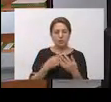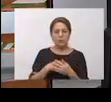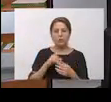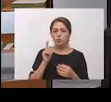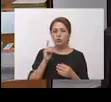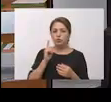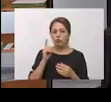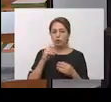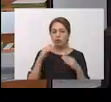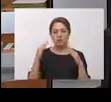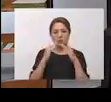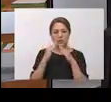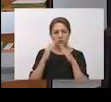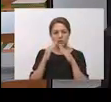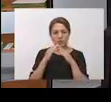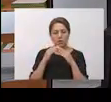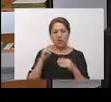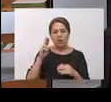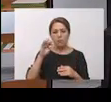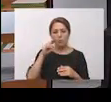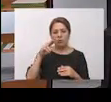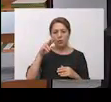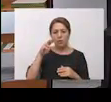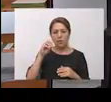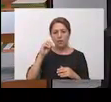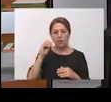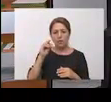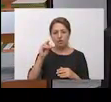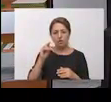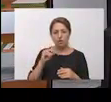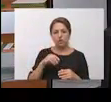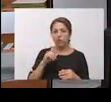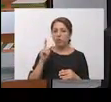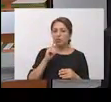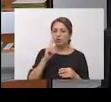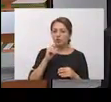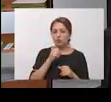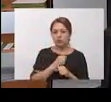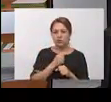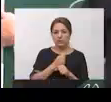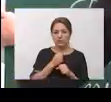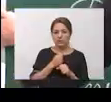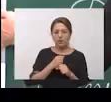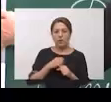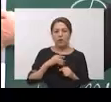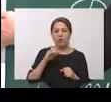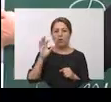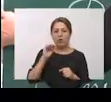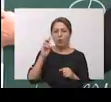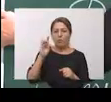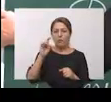Жилище, подлежащее. Жилище что сделало? Обросло.